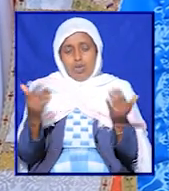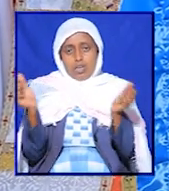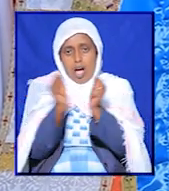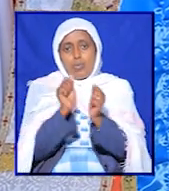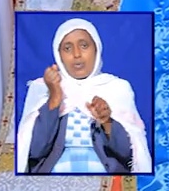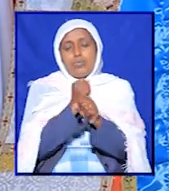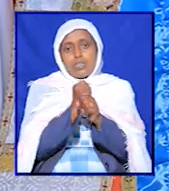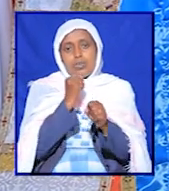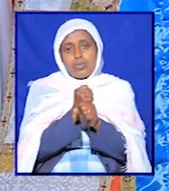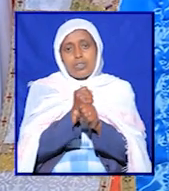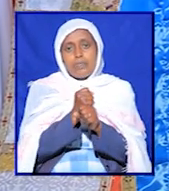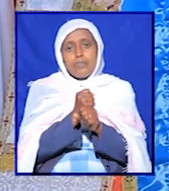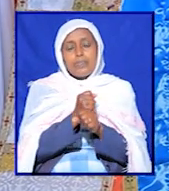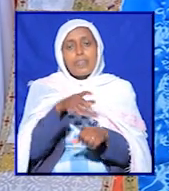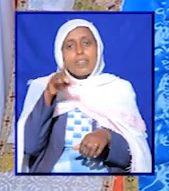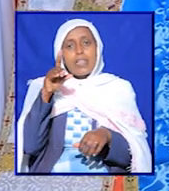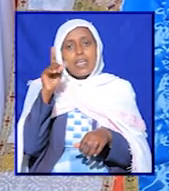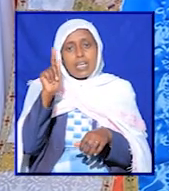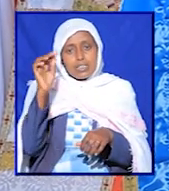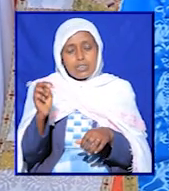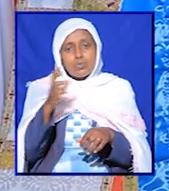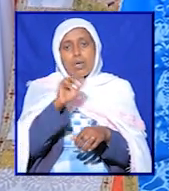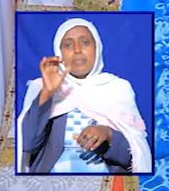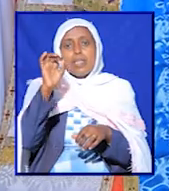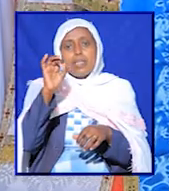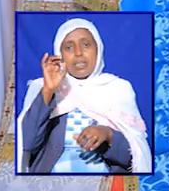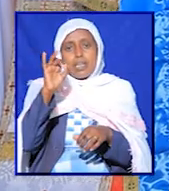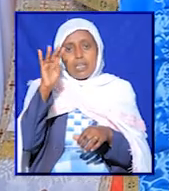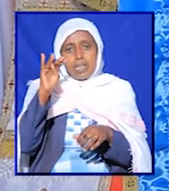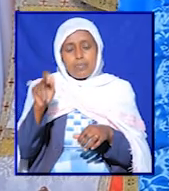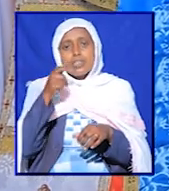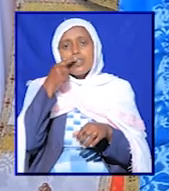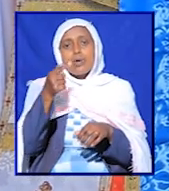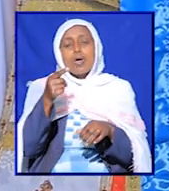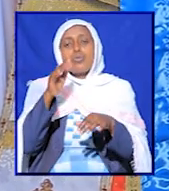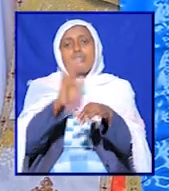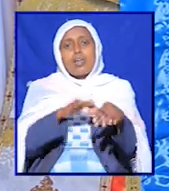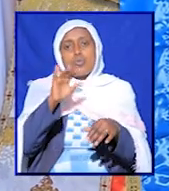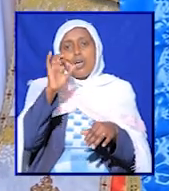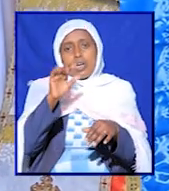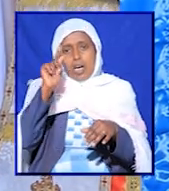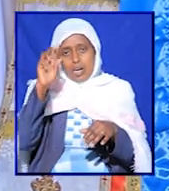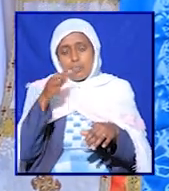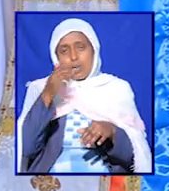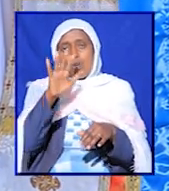የሚሰሩት። ላንቃ ከልጅ ወይም ለምድ ላንቃ እየተባሉ ይጠራሉ። እነዚህ አምስት